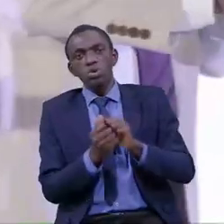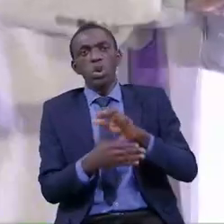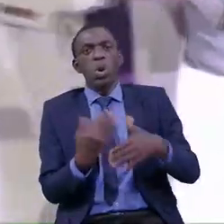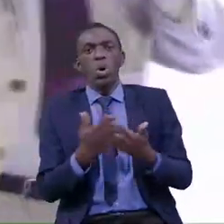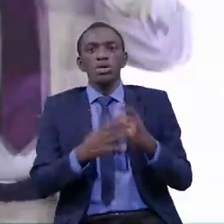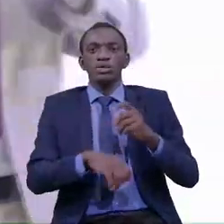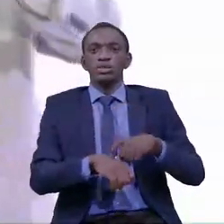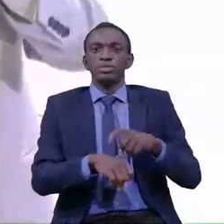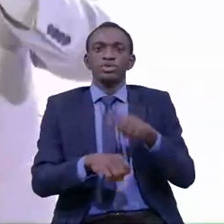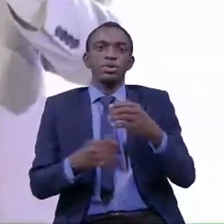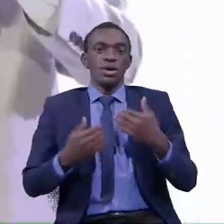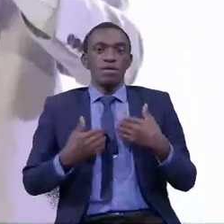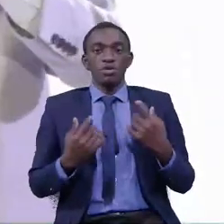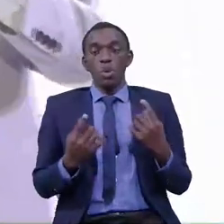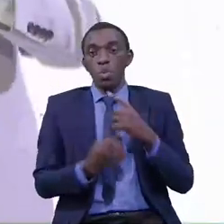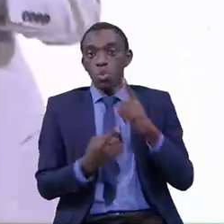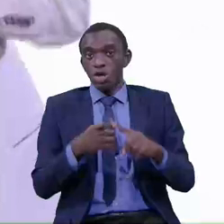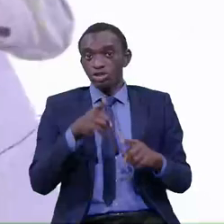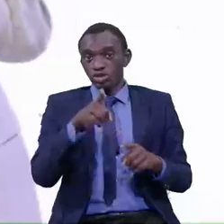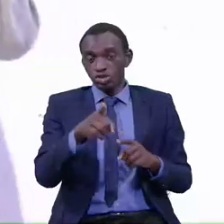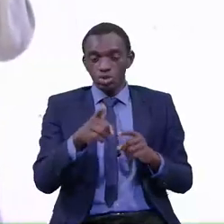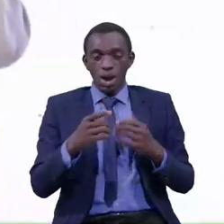quand tu le rends plein,